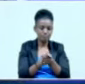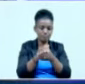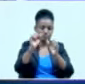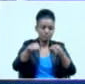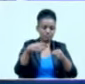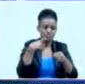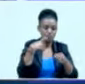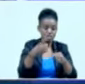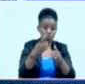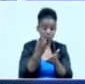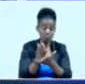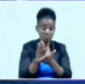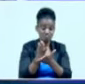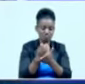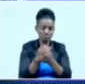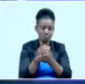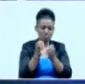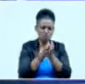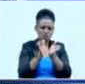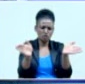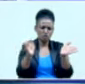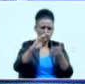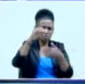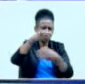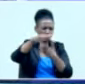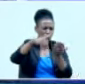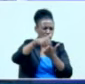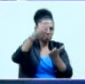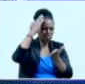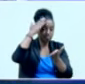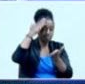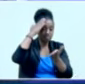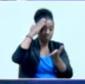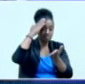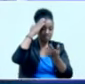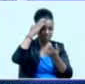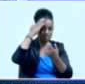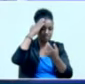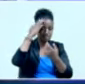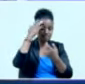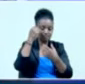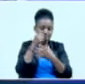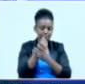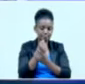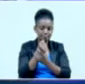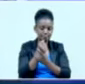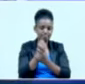Navuga rero yuko muri rusange twese tuzi ko hari ikiswe